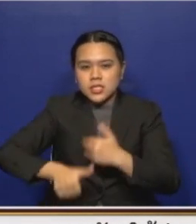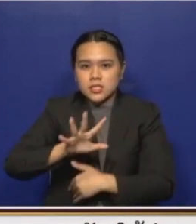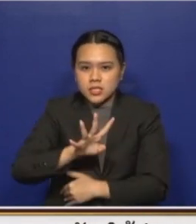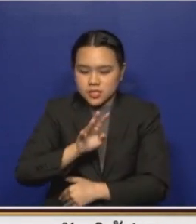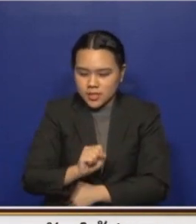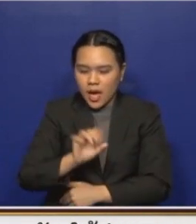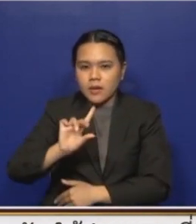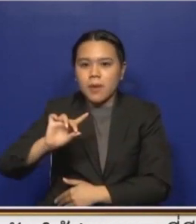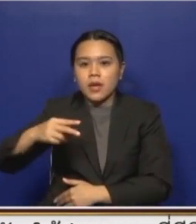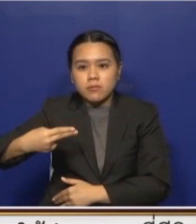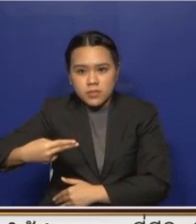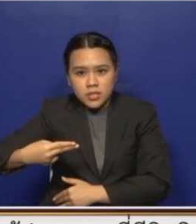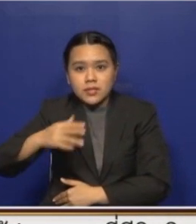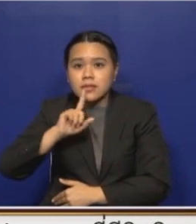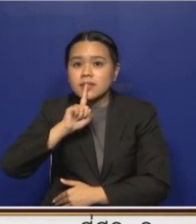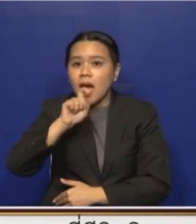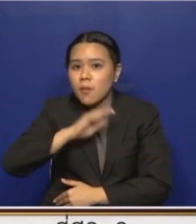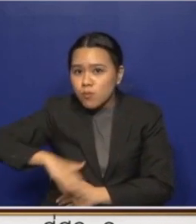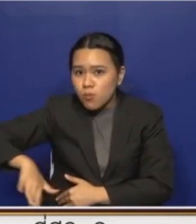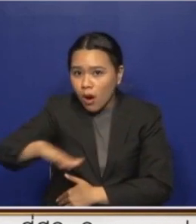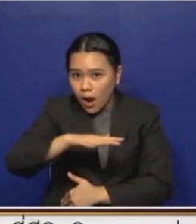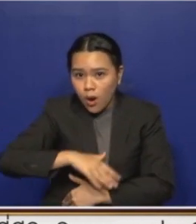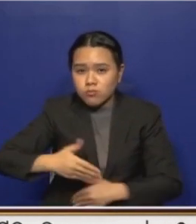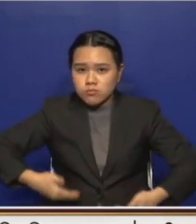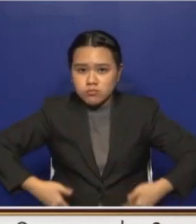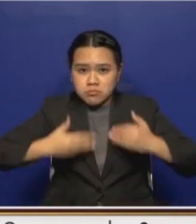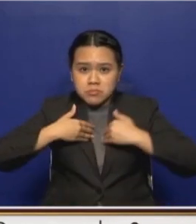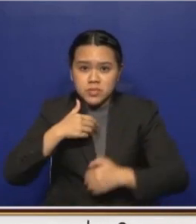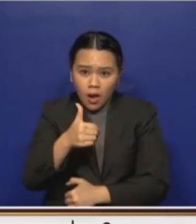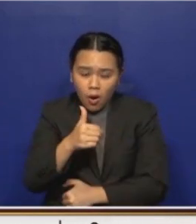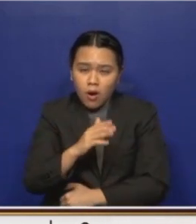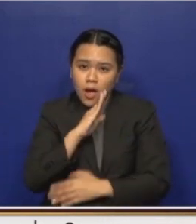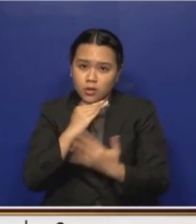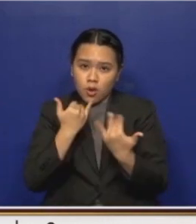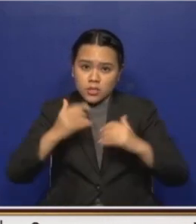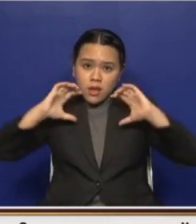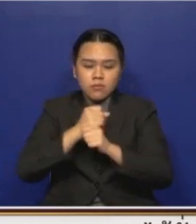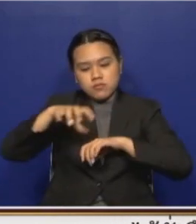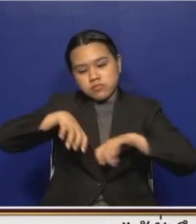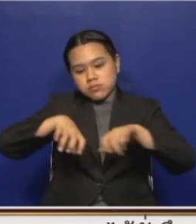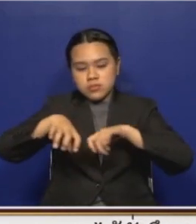างโน่นอ้างนี่บางเรื่องมันไม่ควรจ่ายมันต้องหยุดนะครับไปดูแผ่นต่อไปครับ